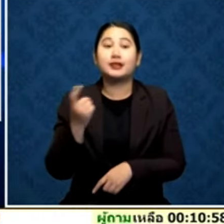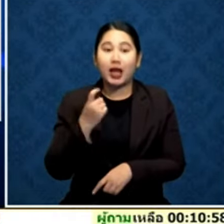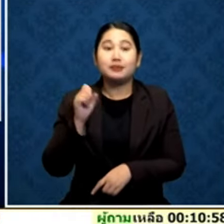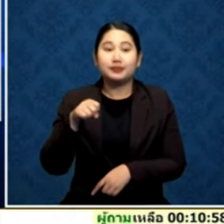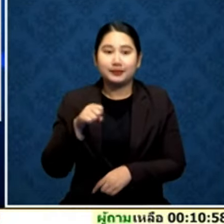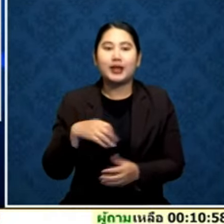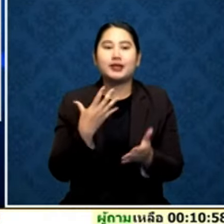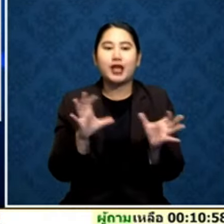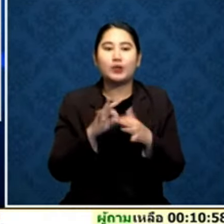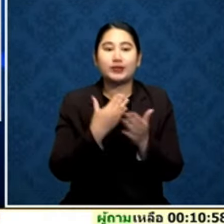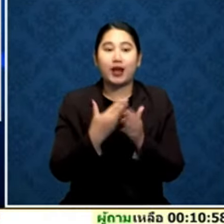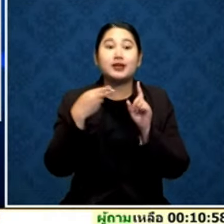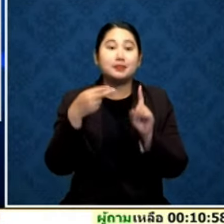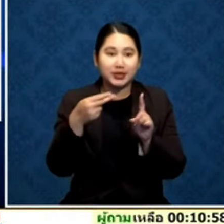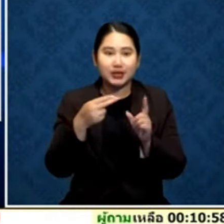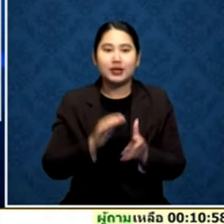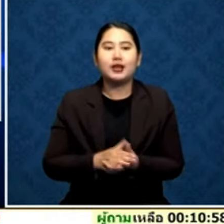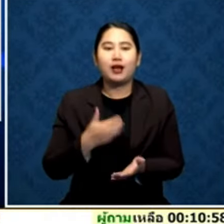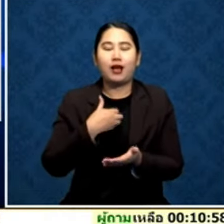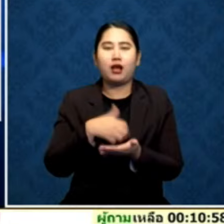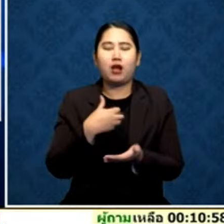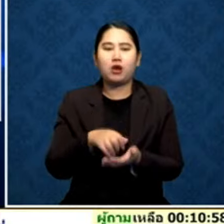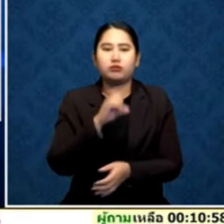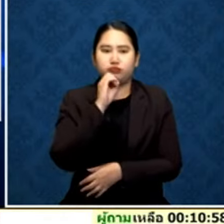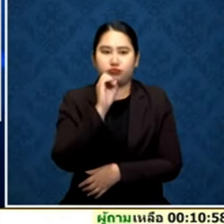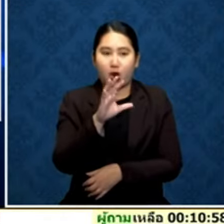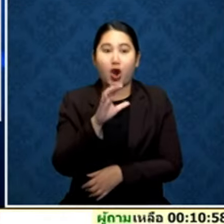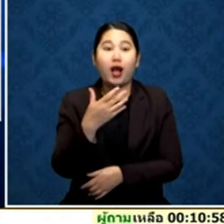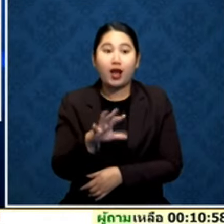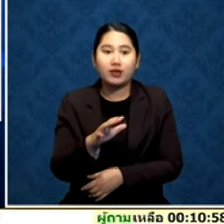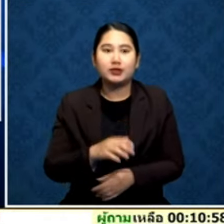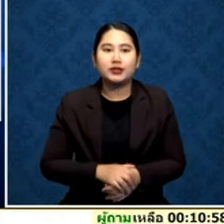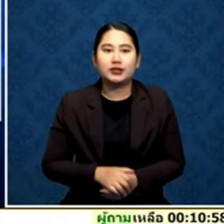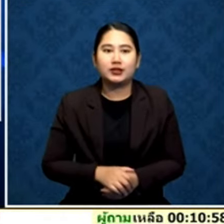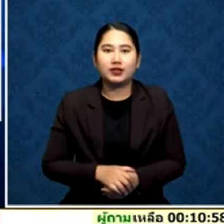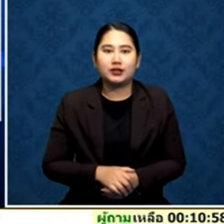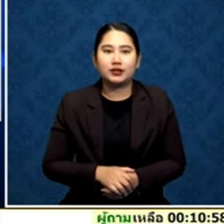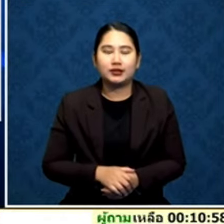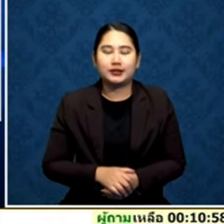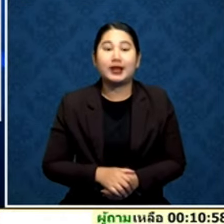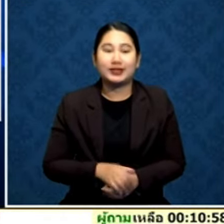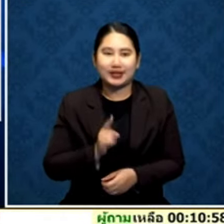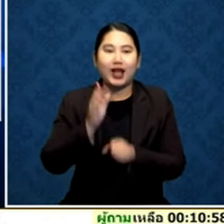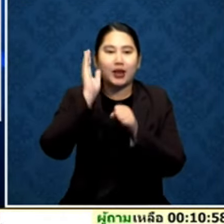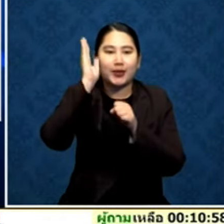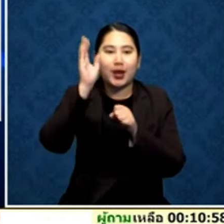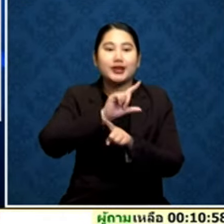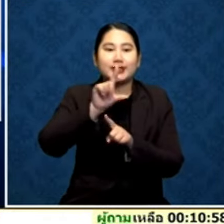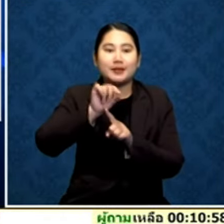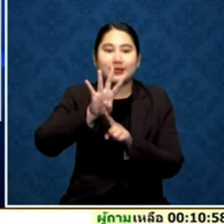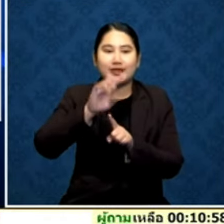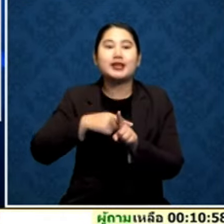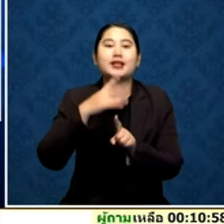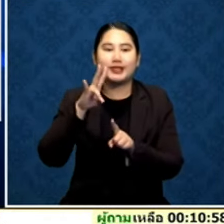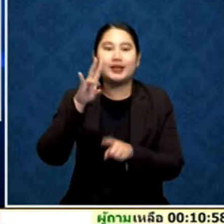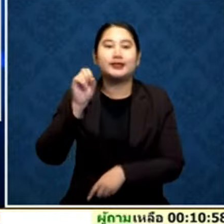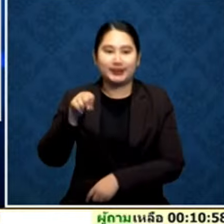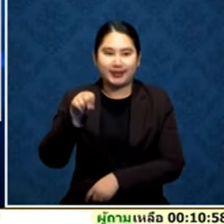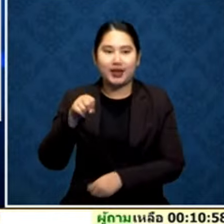Digital Wallet นะครับก็ท่านก็ได้กรุณาบอกไปแล้วว่าจริงๆแล้วเนี่ยเราก็จะมีการแถลงวันที่24กรกฎาคมน